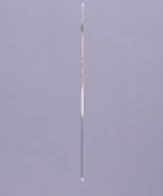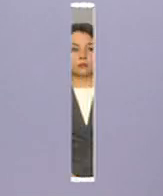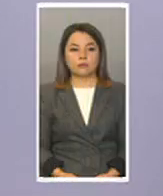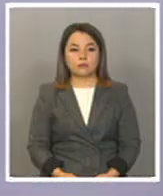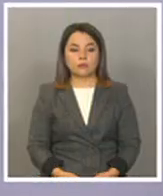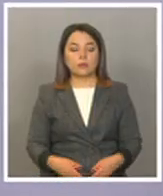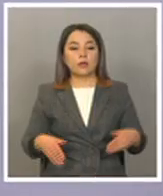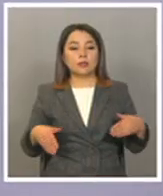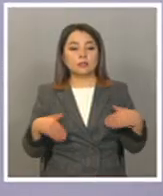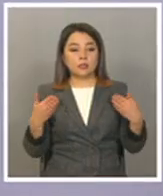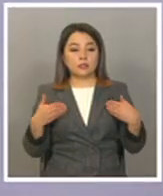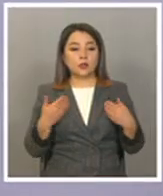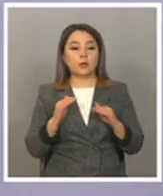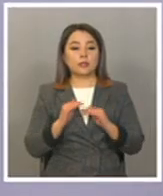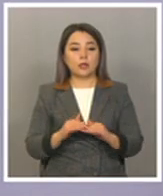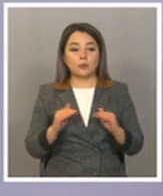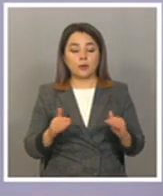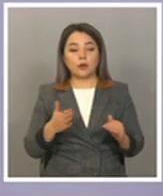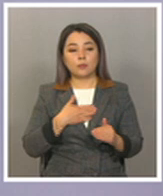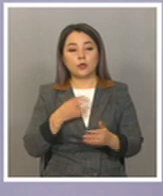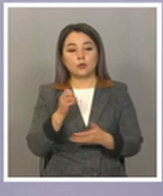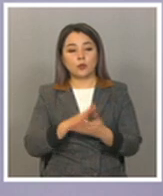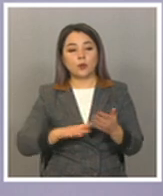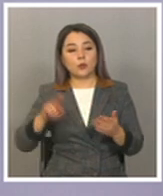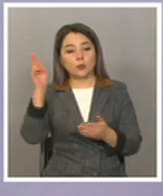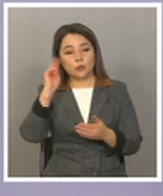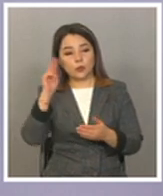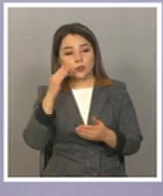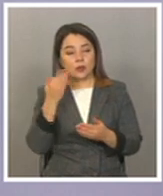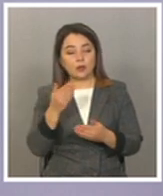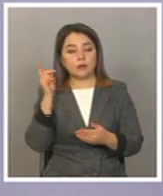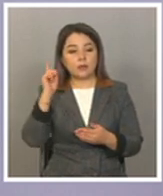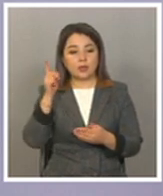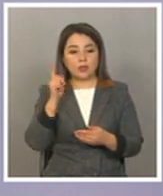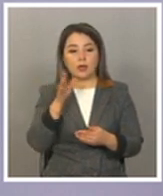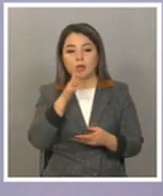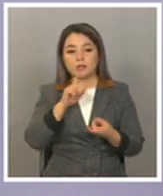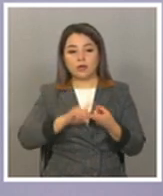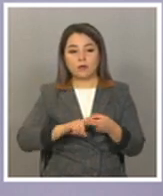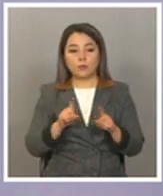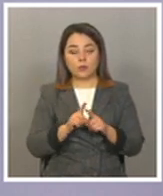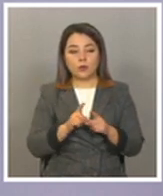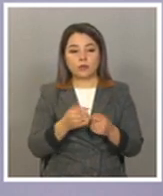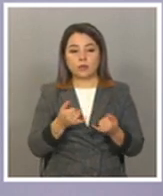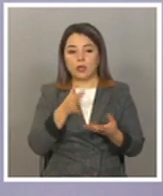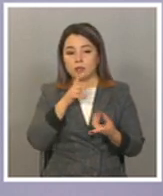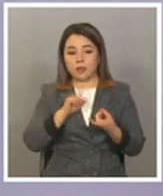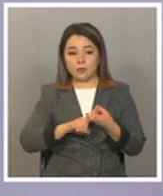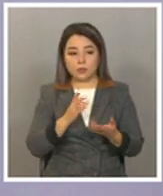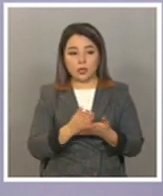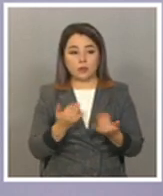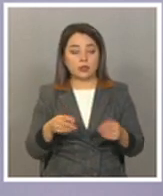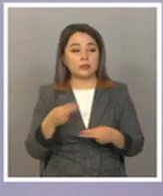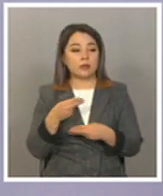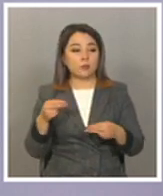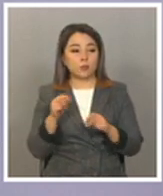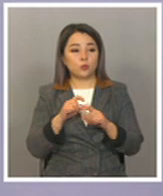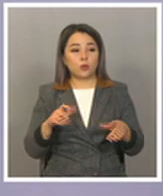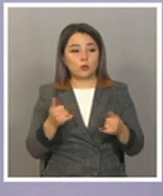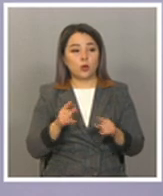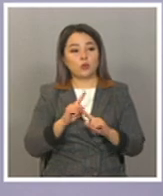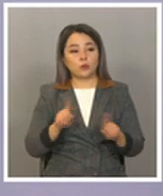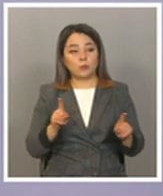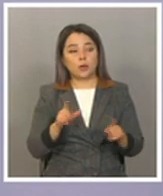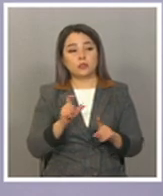Здравствуйте, ребята! Мы продолжаем изучать раздел «Древние и современные цивилизации». Тема сегодняшнего урока – «Особые слова